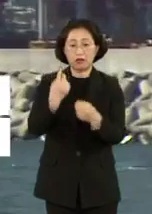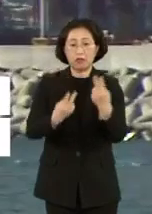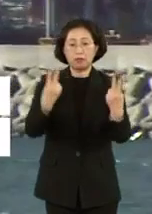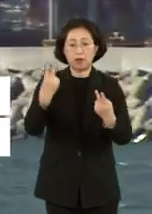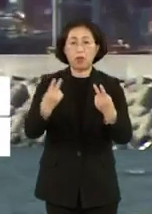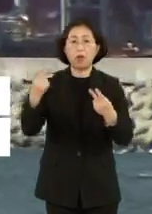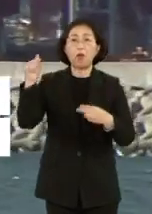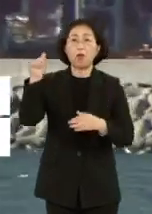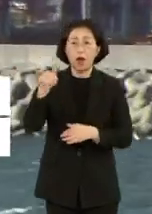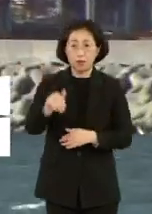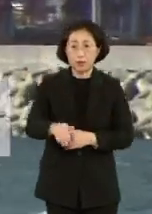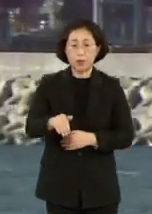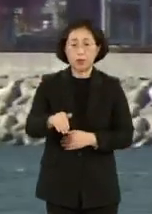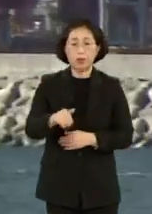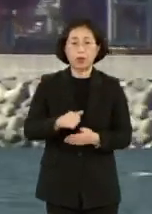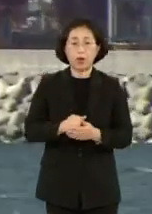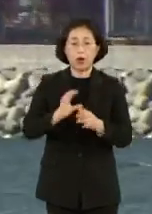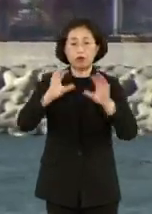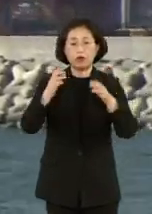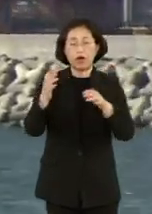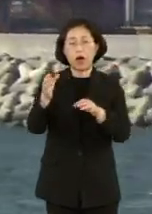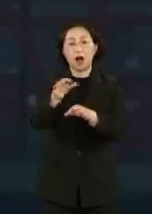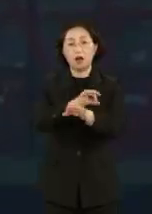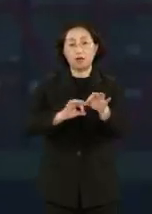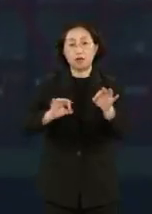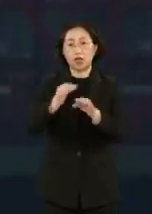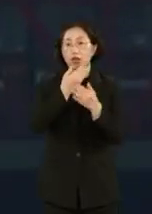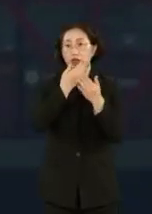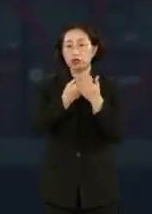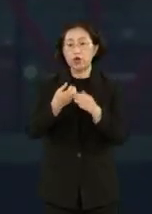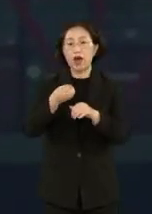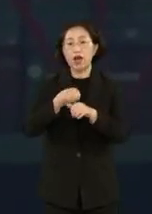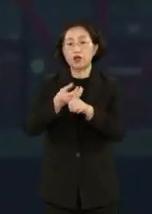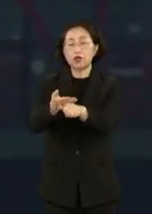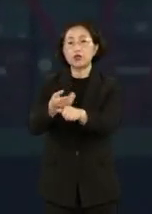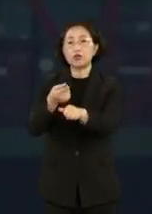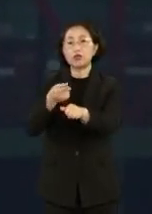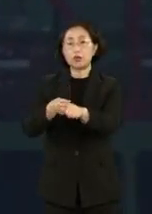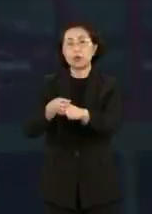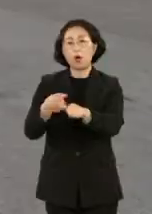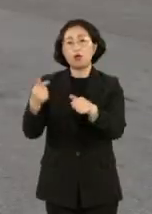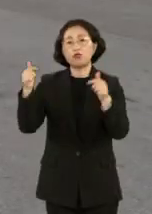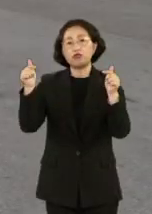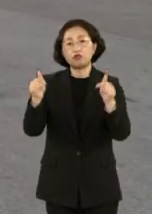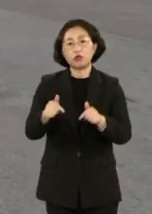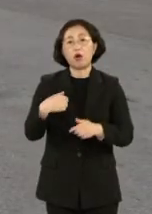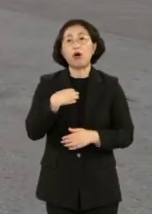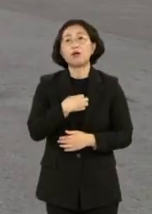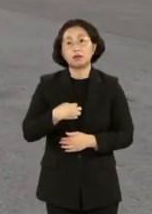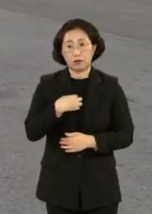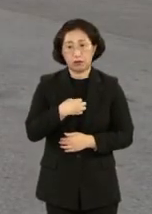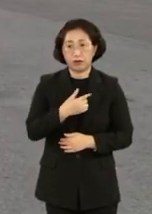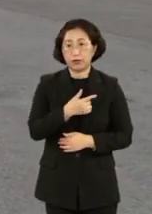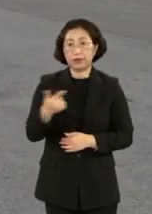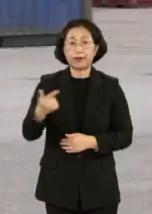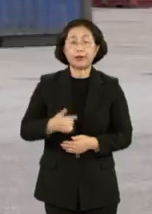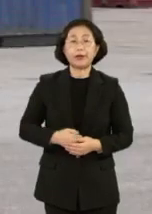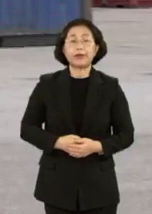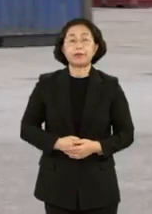것으로 집계되는 등 국가 경제를 지탱해온 수출 시장까지 먹구름이 드리워지고 있습니다.